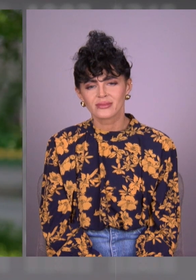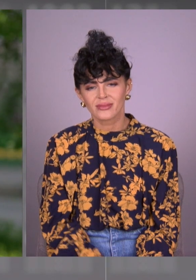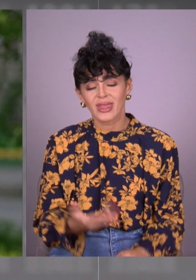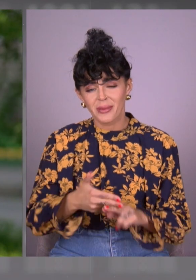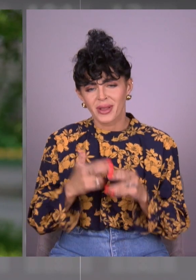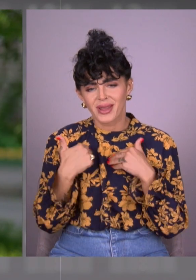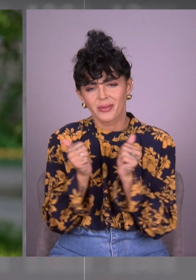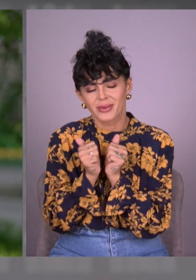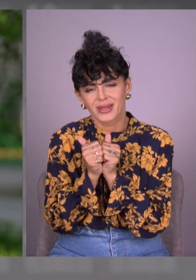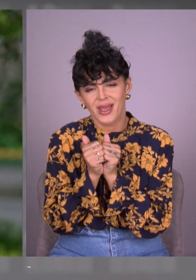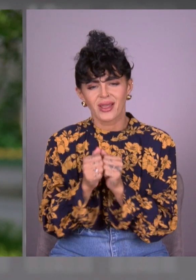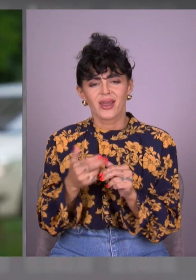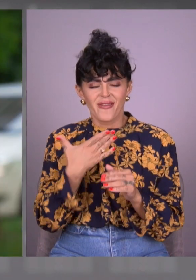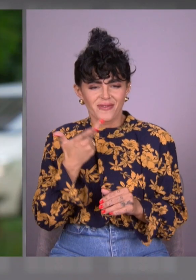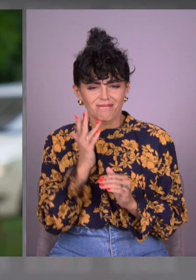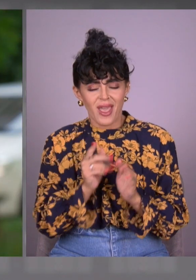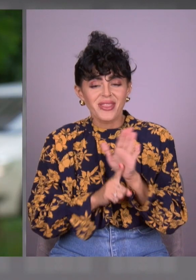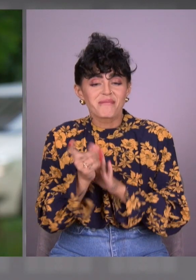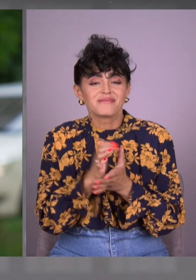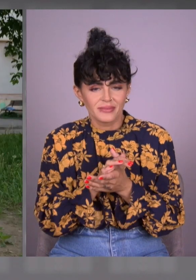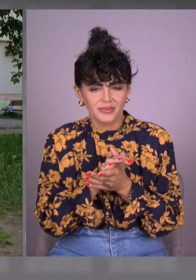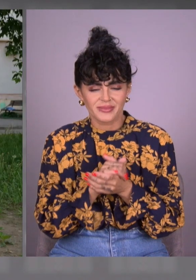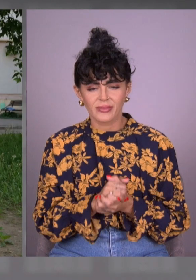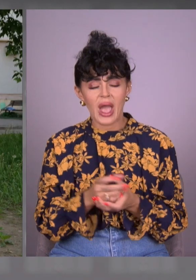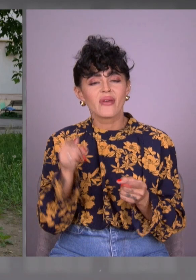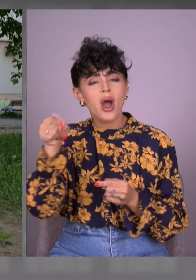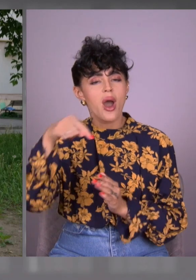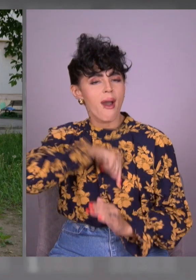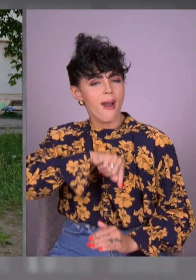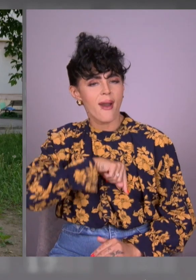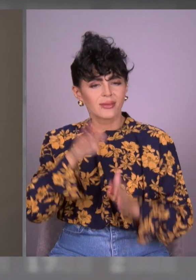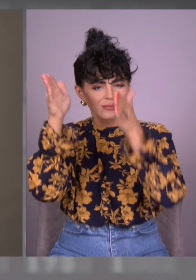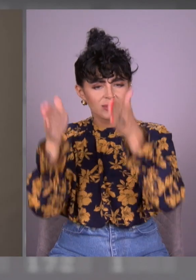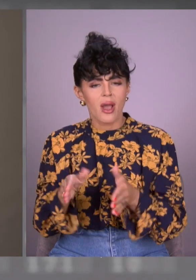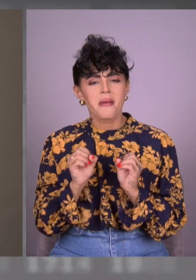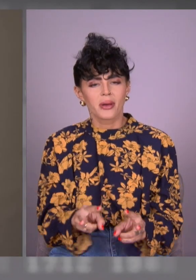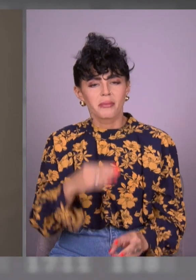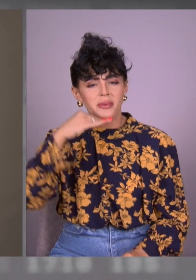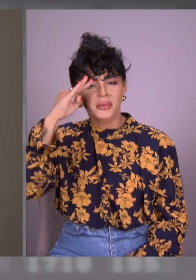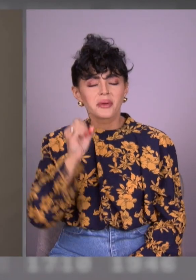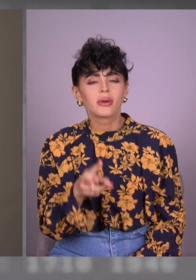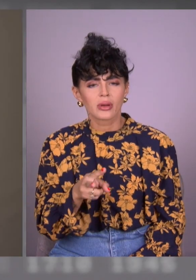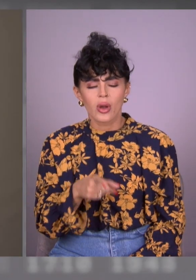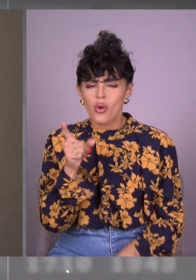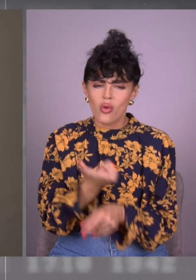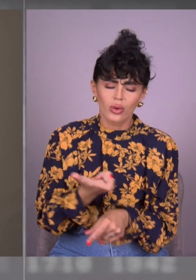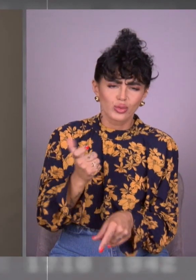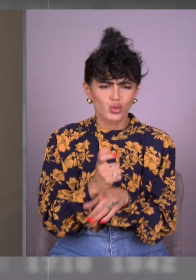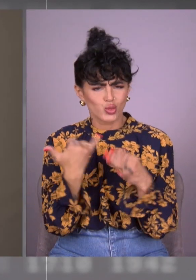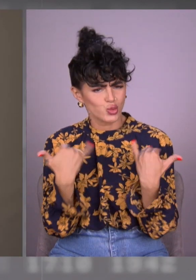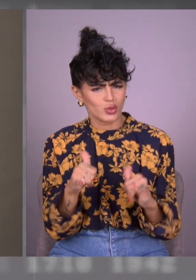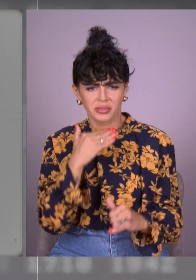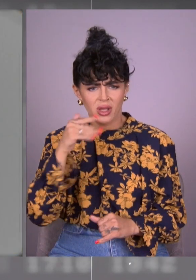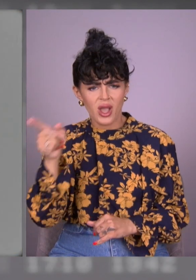поруч, близько-близько, один до одного. Який він батько? О, він чудовий батько. Саша дуже багато проводить часу